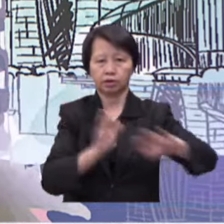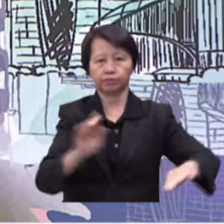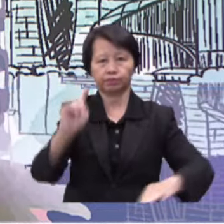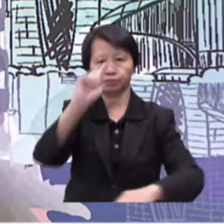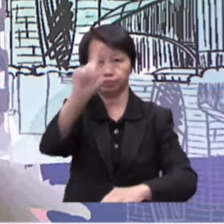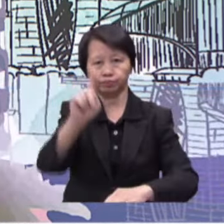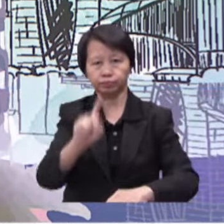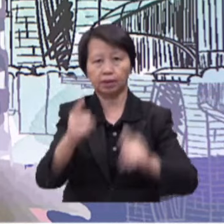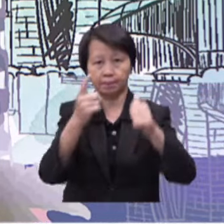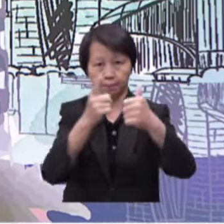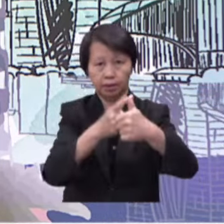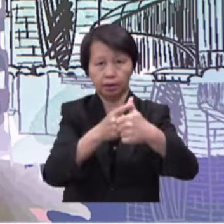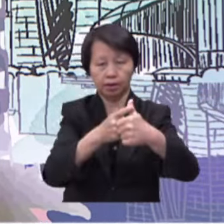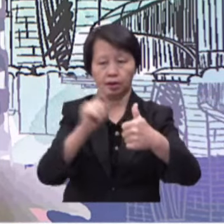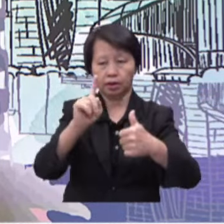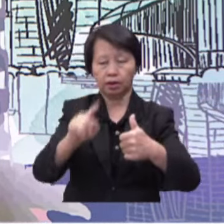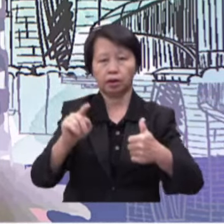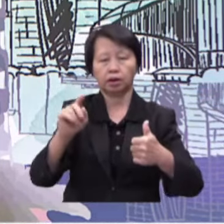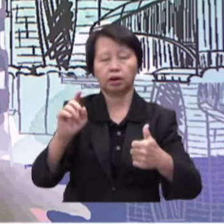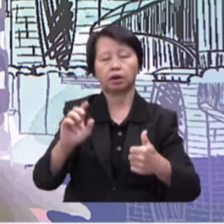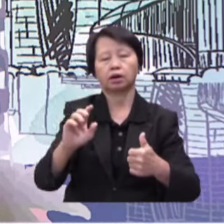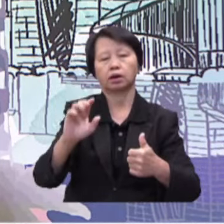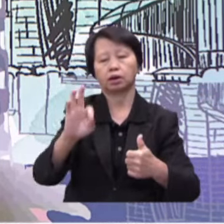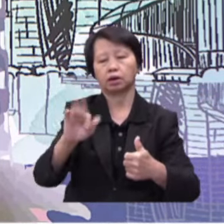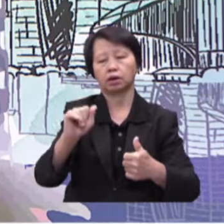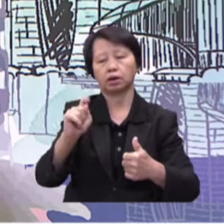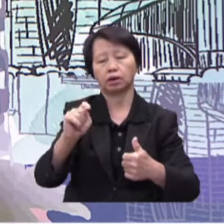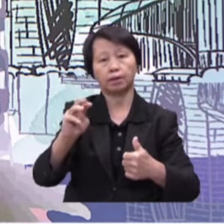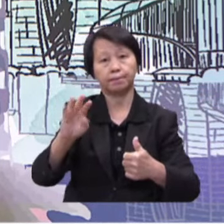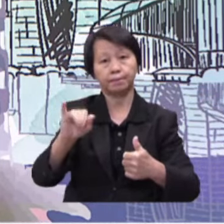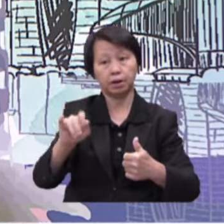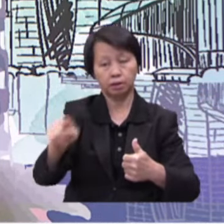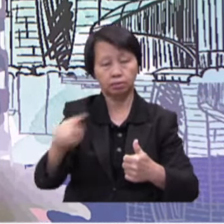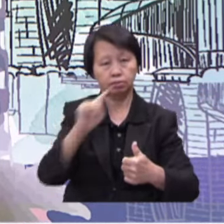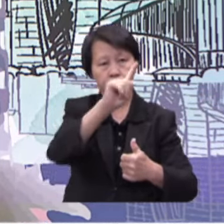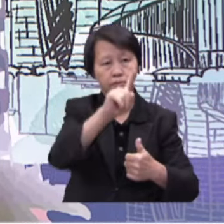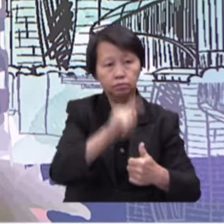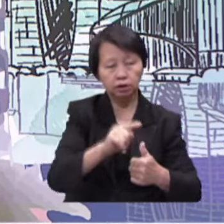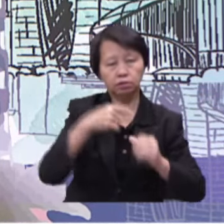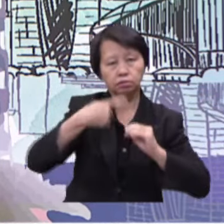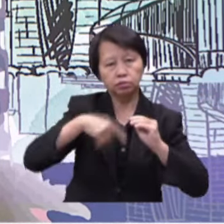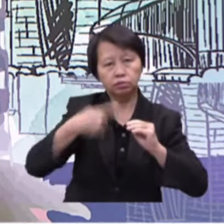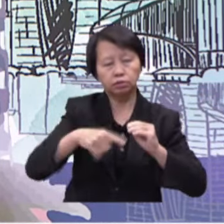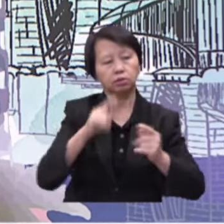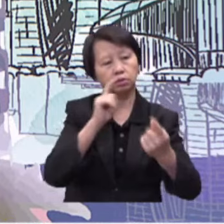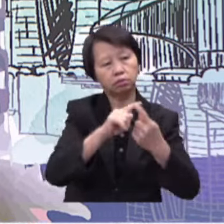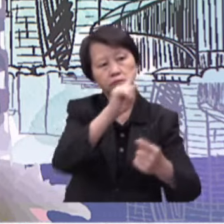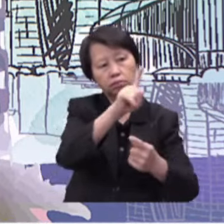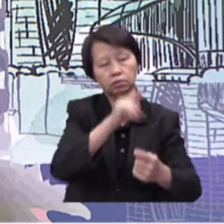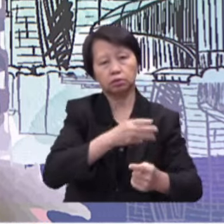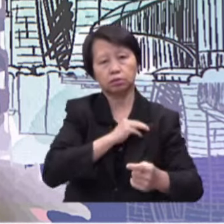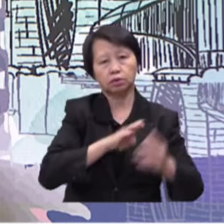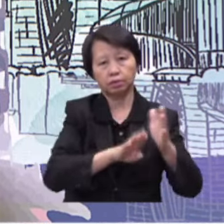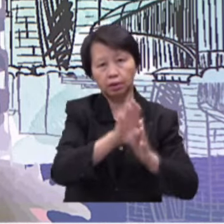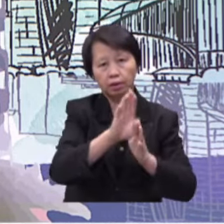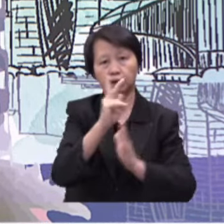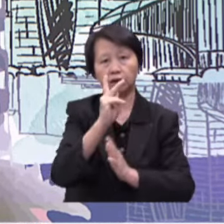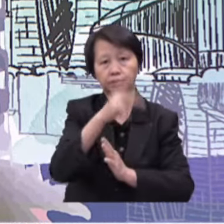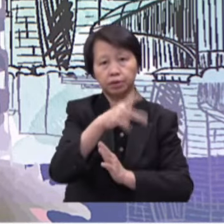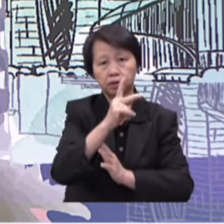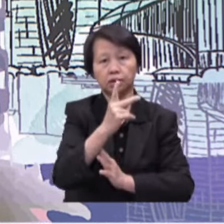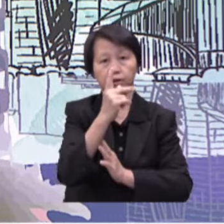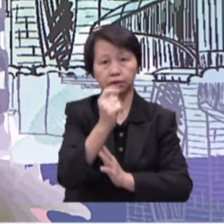pertama yang akan ditanyakan oleh Tasri Haji Muhammad Saleh berkenaan dengan ditanyakan kepada Menteri bangunan kerajaan Tantan